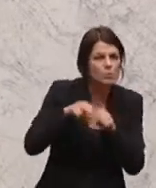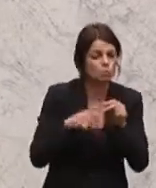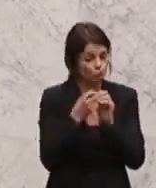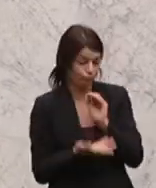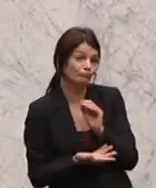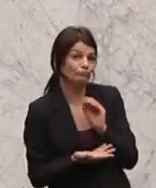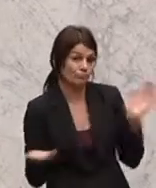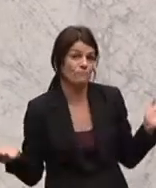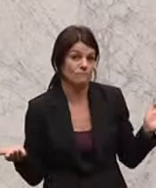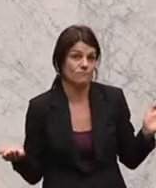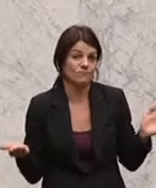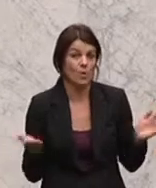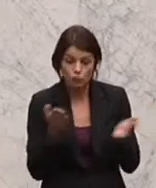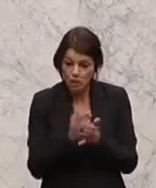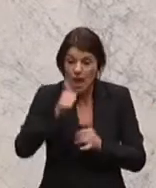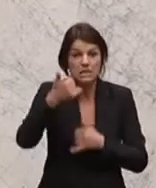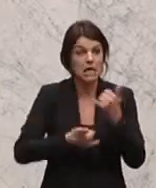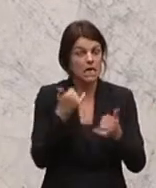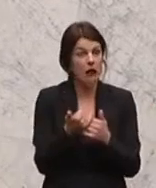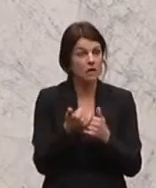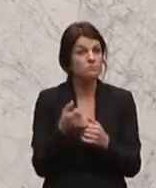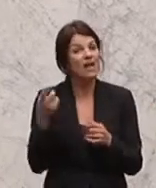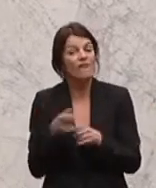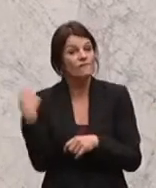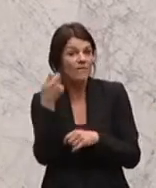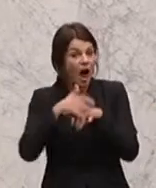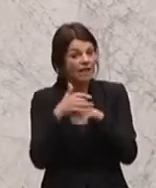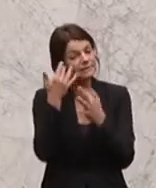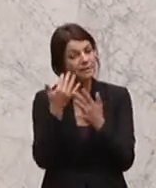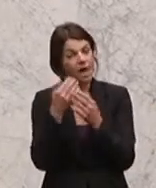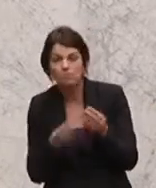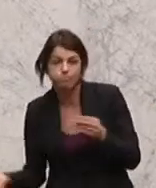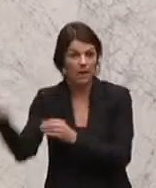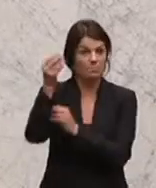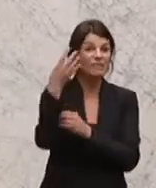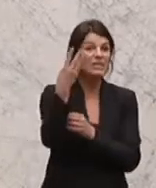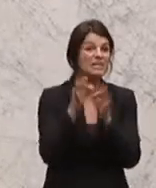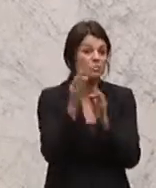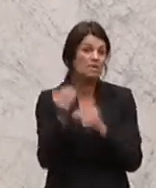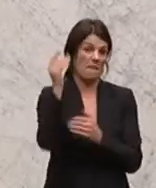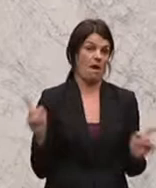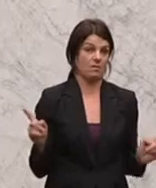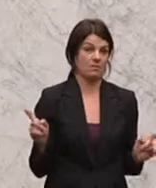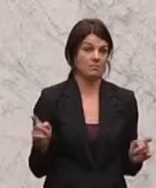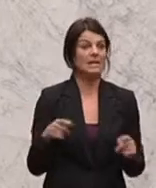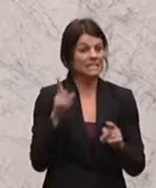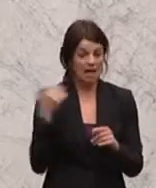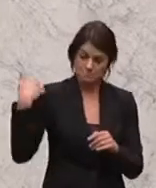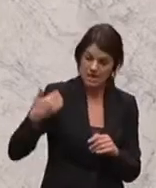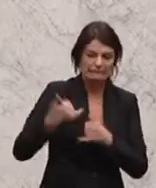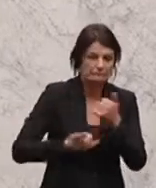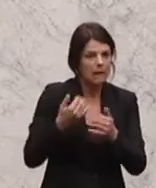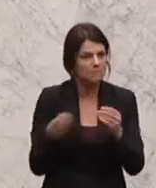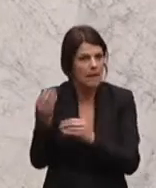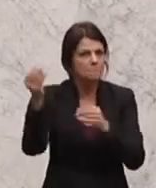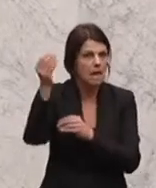weiter. Und bereits im ersten Jahr stieg die Zahl der Fahrgäste um 40%. Seitdem werden Jahr für